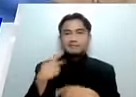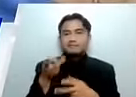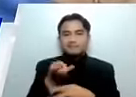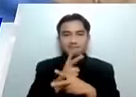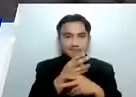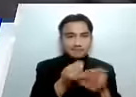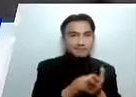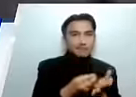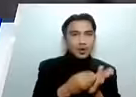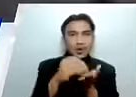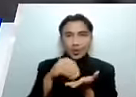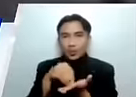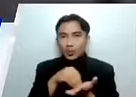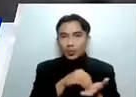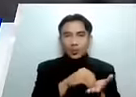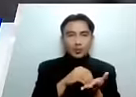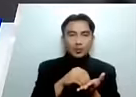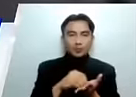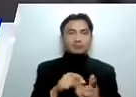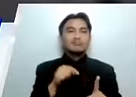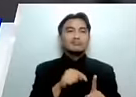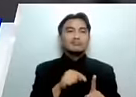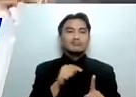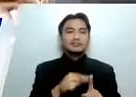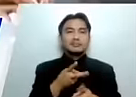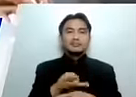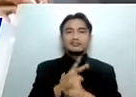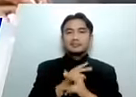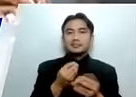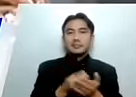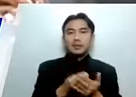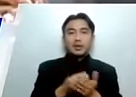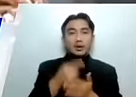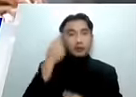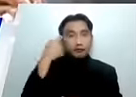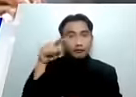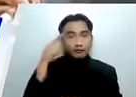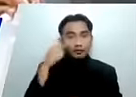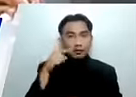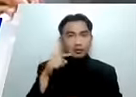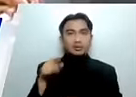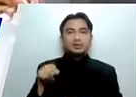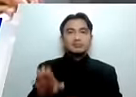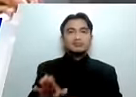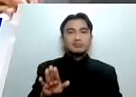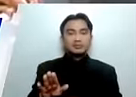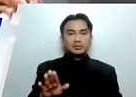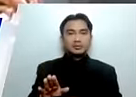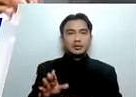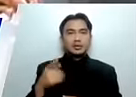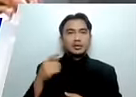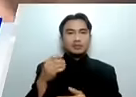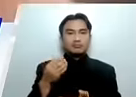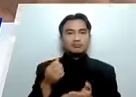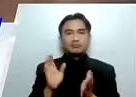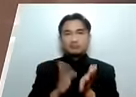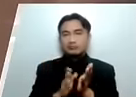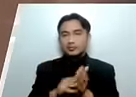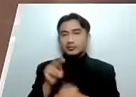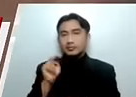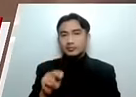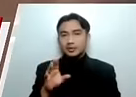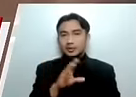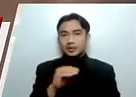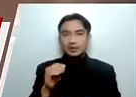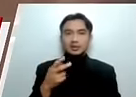doon. Ang perang inutang, ginagamit niya para sa matrikula ng anak o puhunan sa tindahan. Yung budget namin